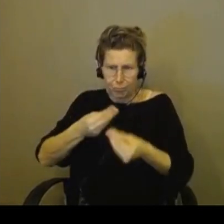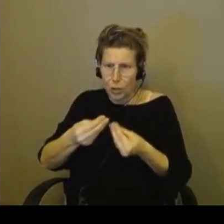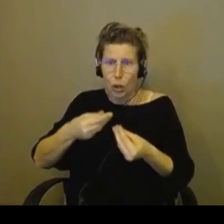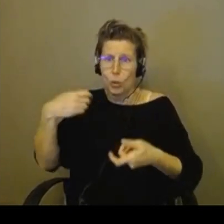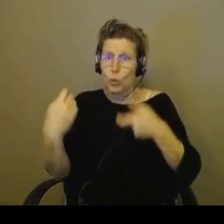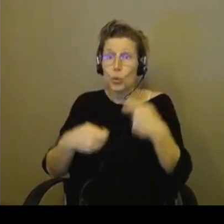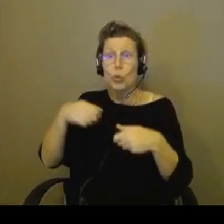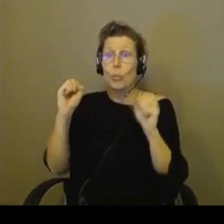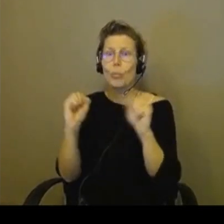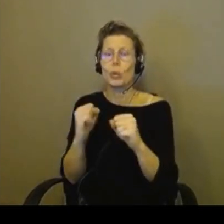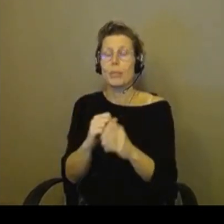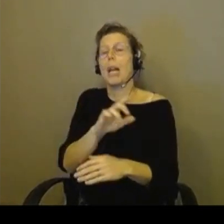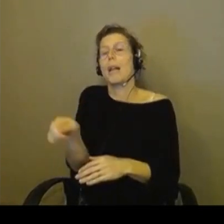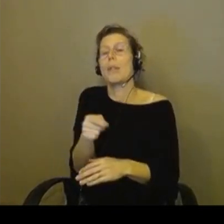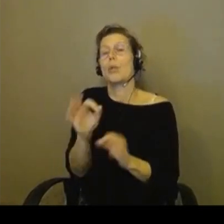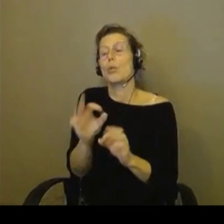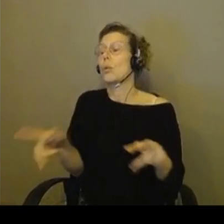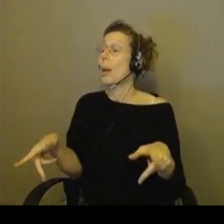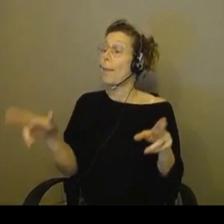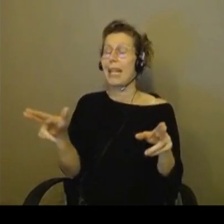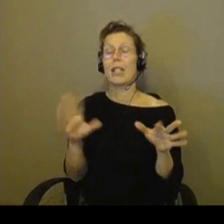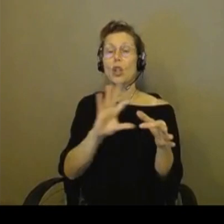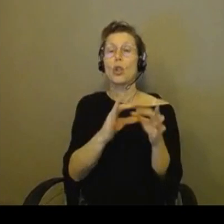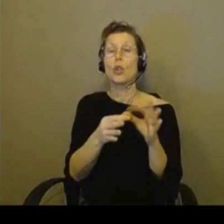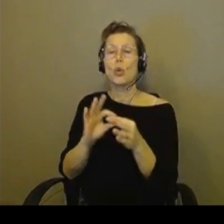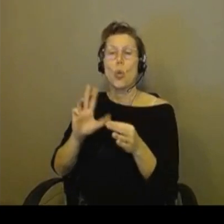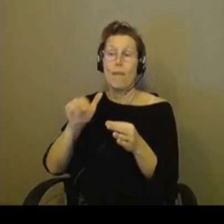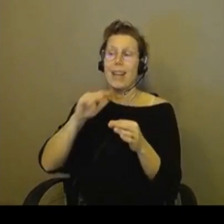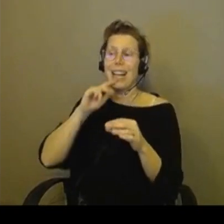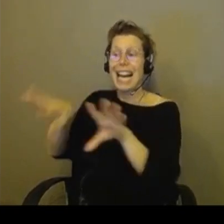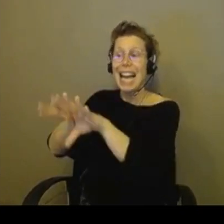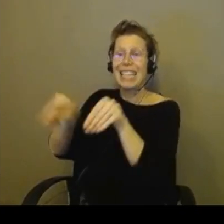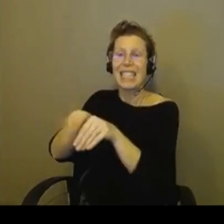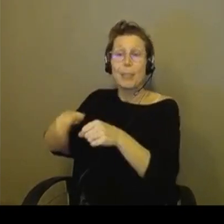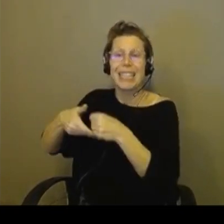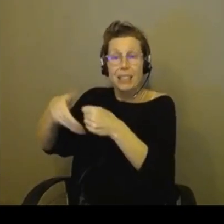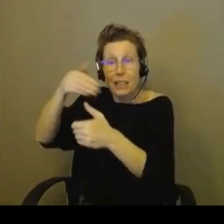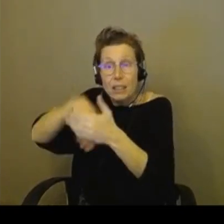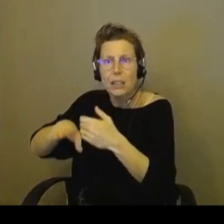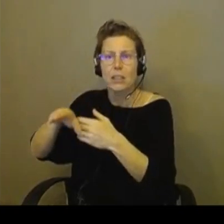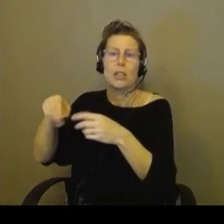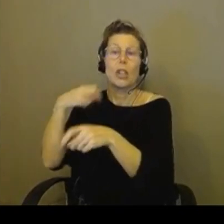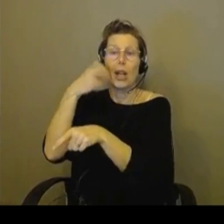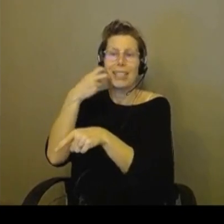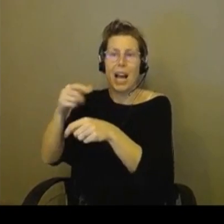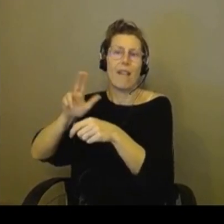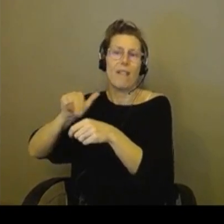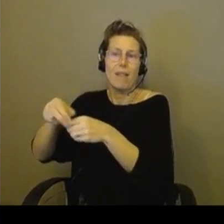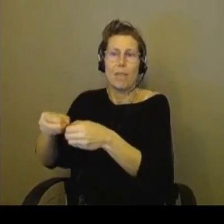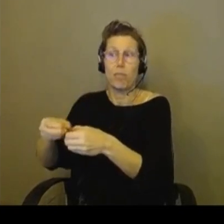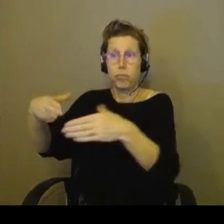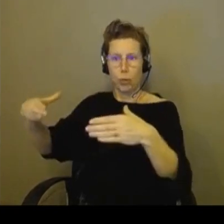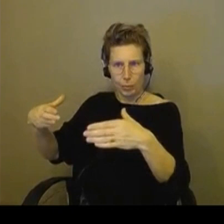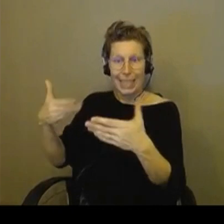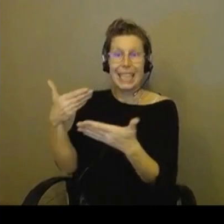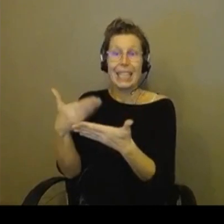équipes d'assistance en gare, notamment, de manière à pouvoir absorber un nombre de clients et un nombre de clients en situation